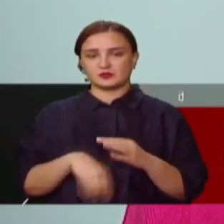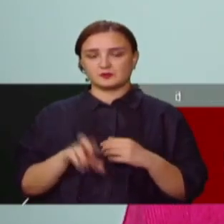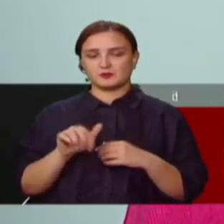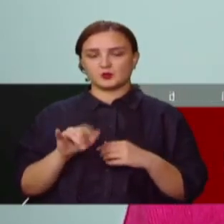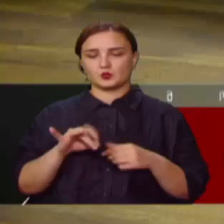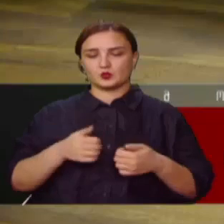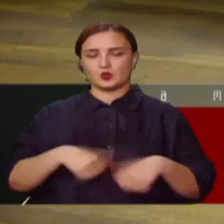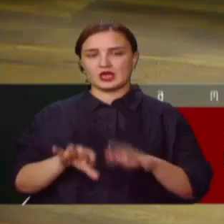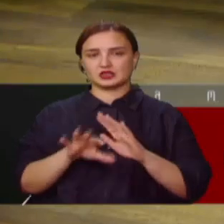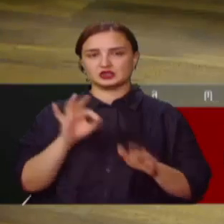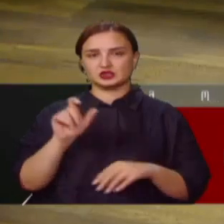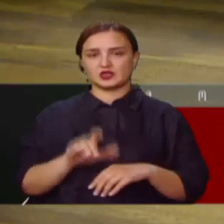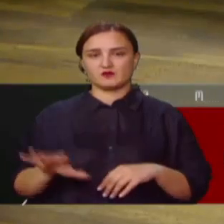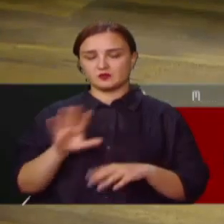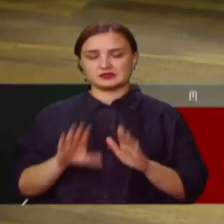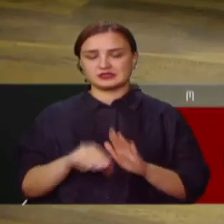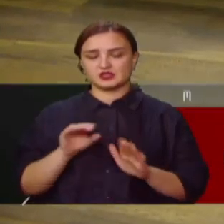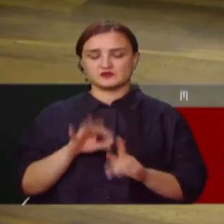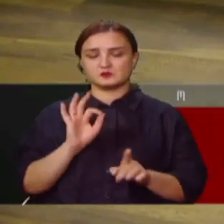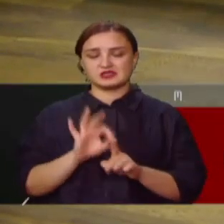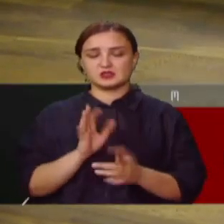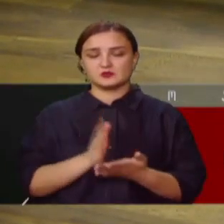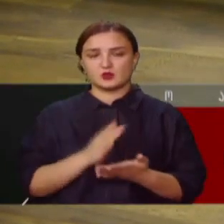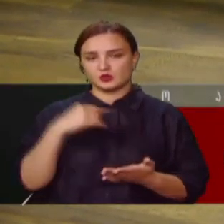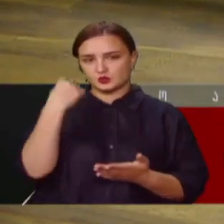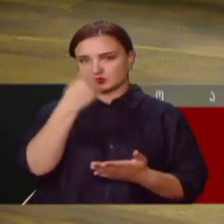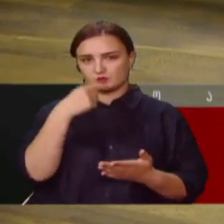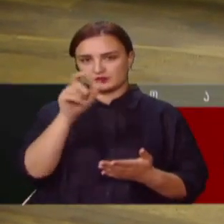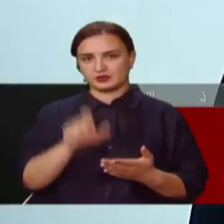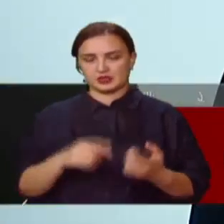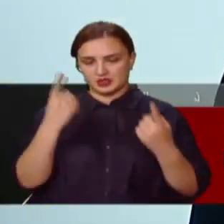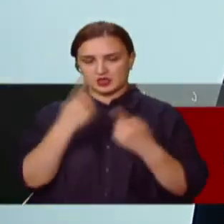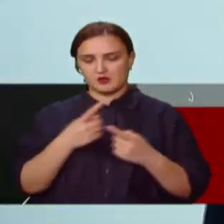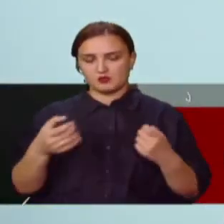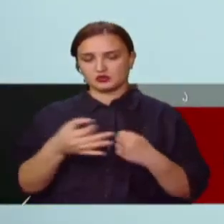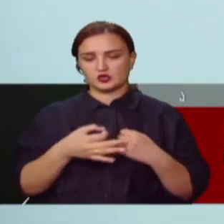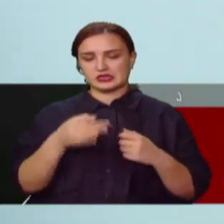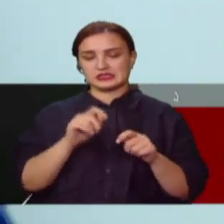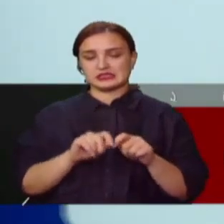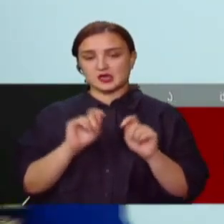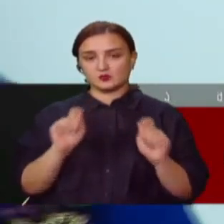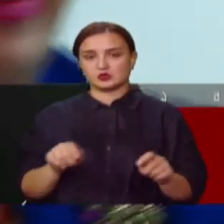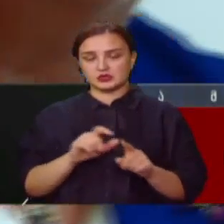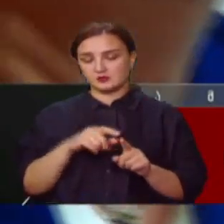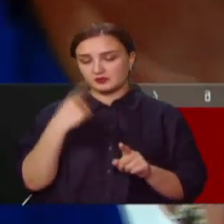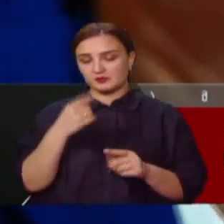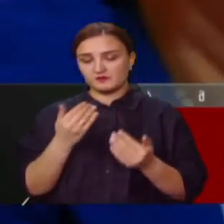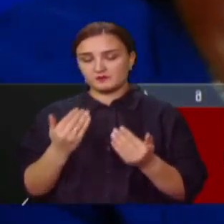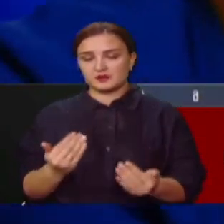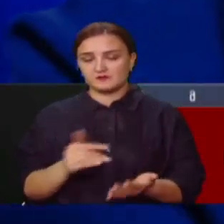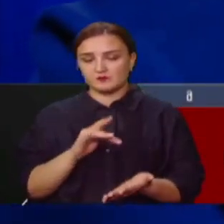ბიურომ აირჩია ევროპა საარჩევნო მიზნის მქონე სუბიექტად გამოაცხადა. ორგანიზაციის დამფუძნებლები ირწმუნებიან, რომ მათ